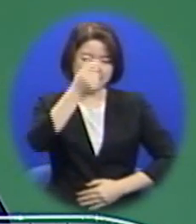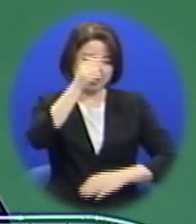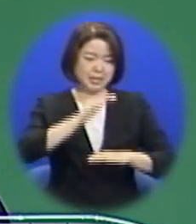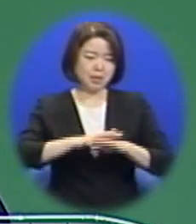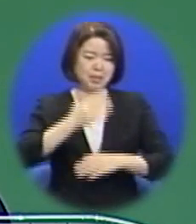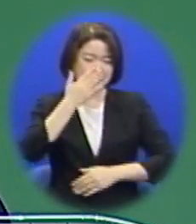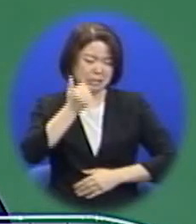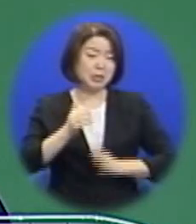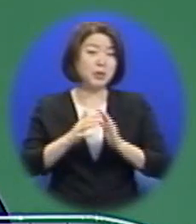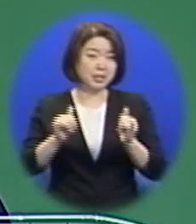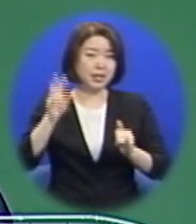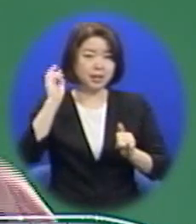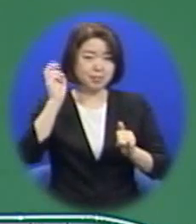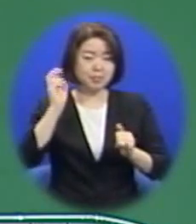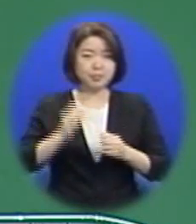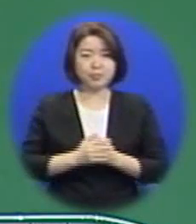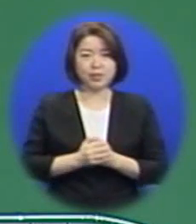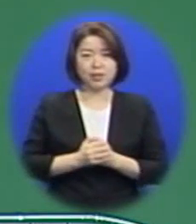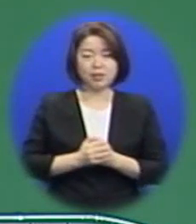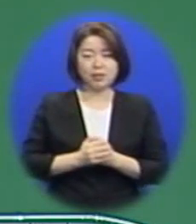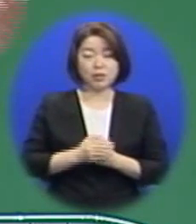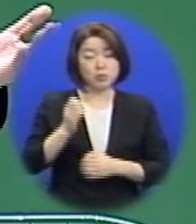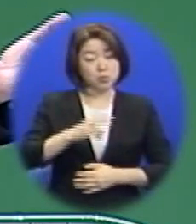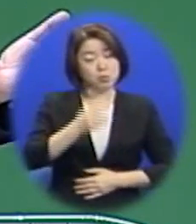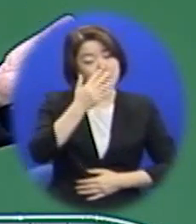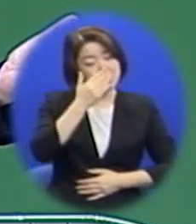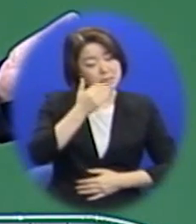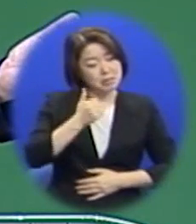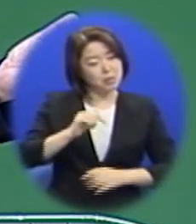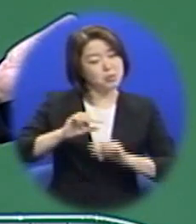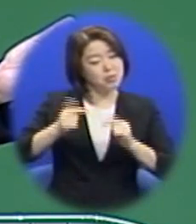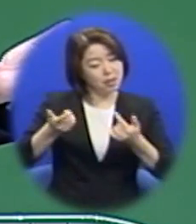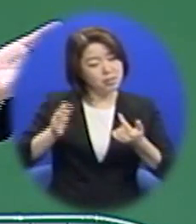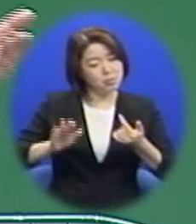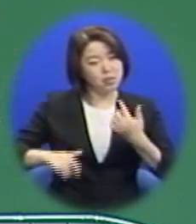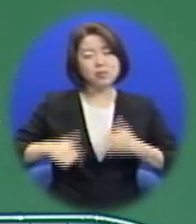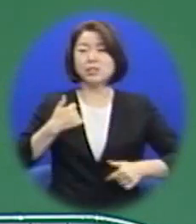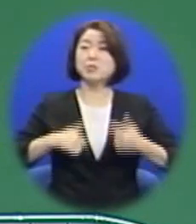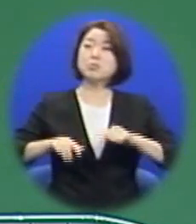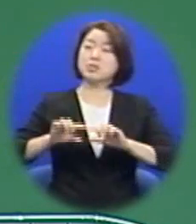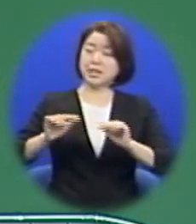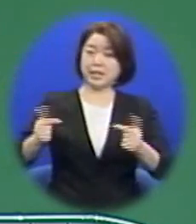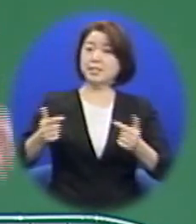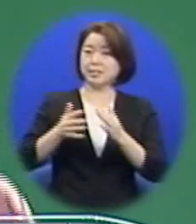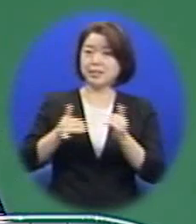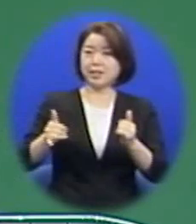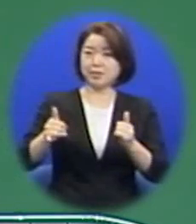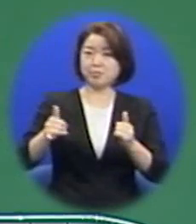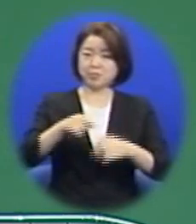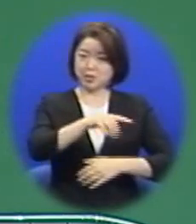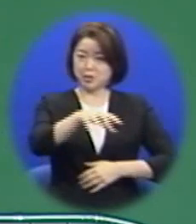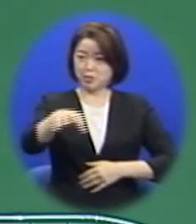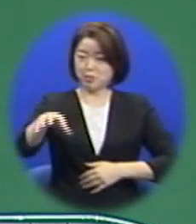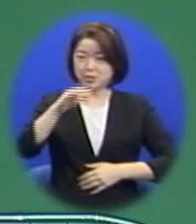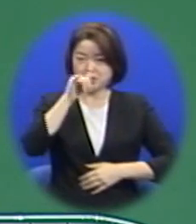겁니다. 뭐 지겹지는 않아도 기쁘지도 않은 뭐 이런 분들도 이 자리에 계실